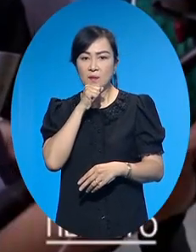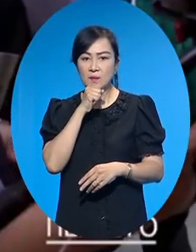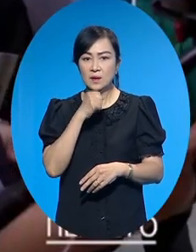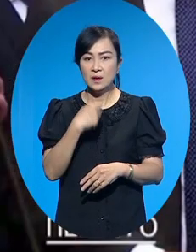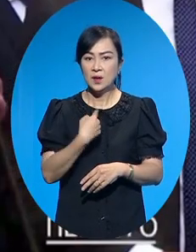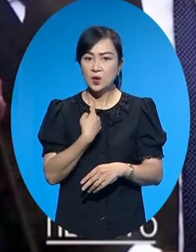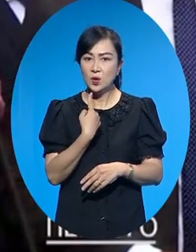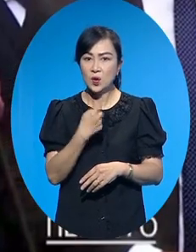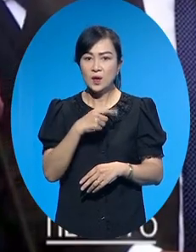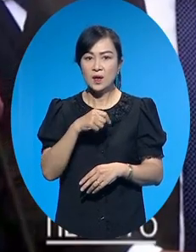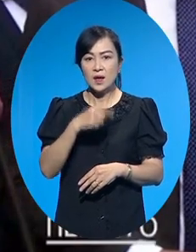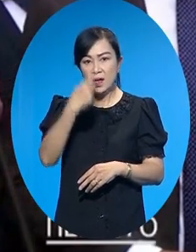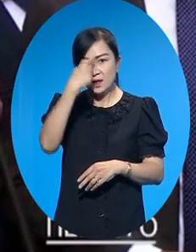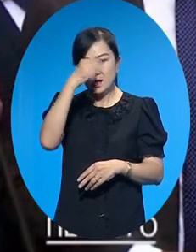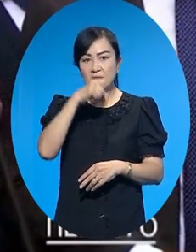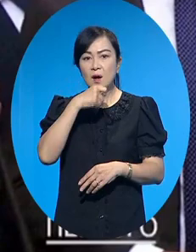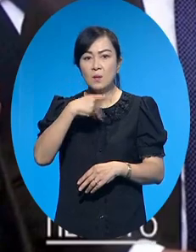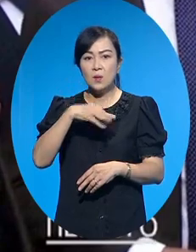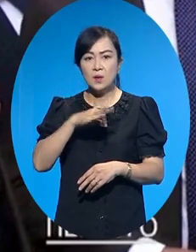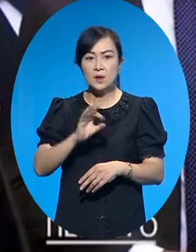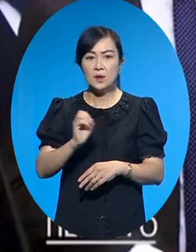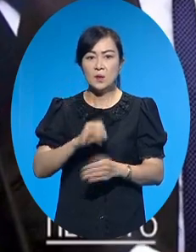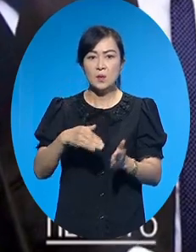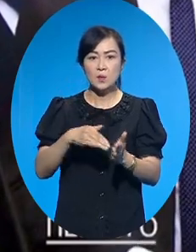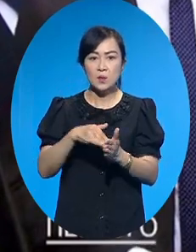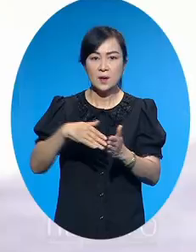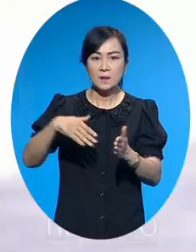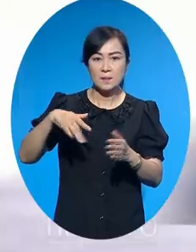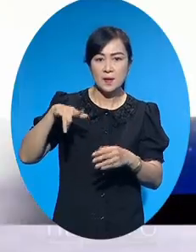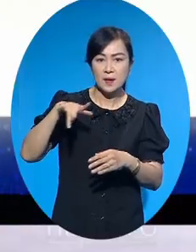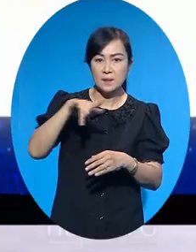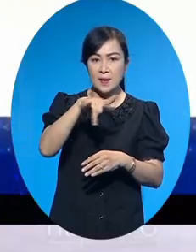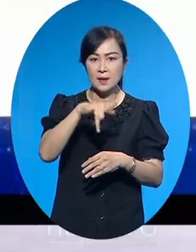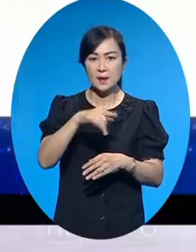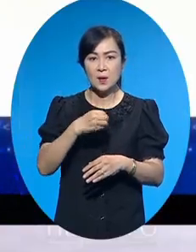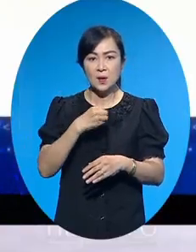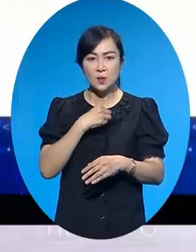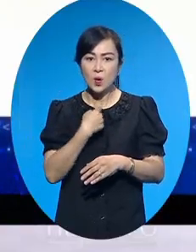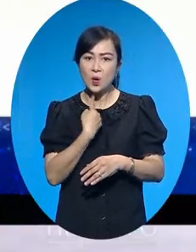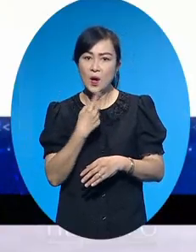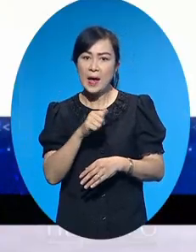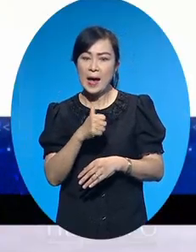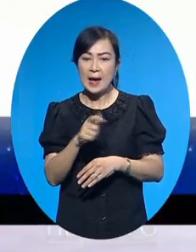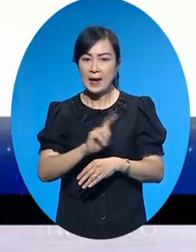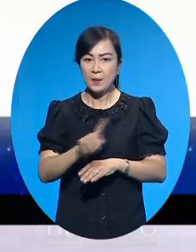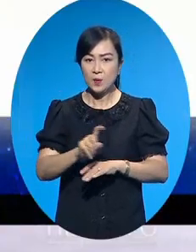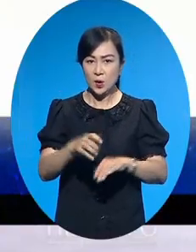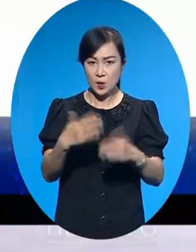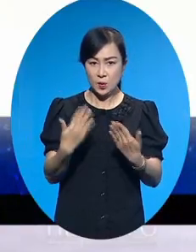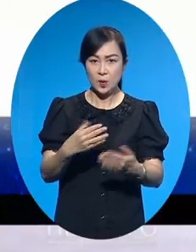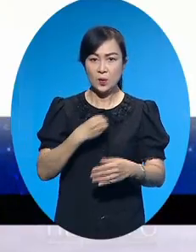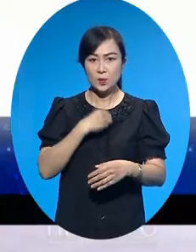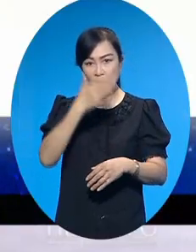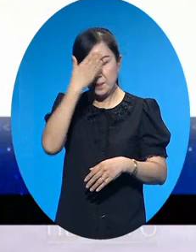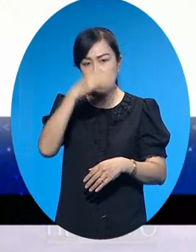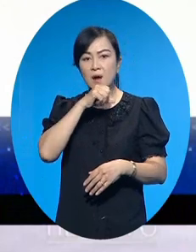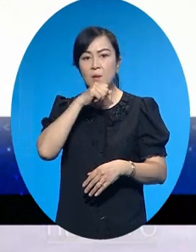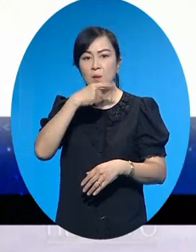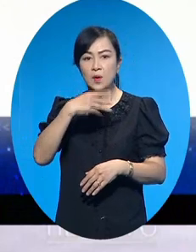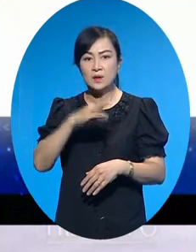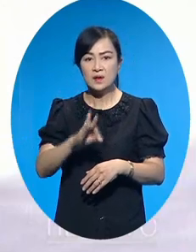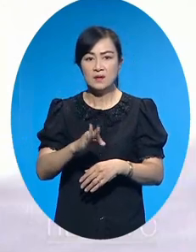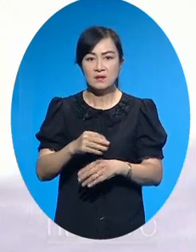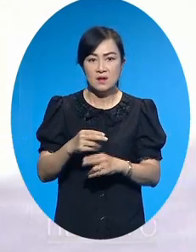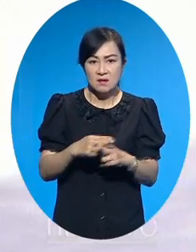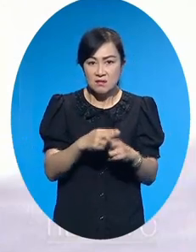rằng ông Putin không liên quan đến vụ tai nạn máy bay. Tôi không thể nói ai đã làm điều này, nhưng tôi biết ông Putin. Ông ấy là một người